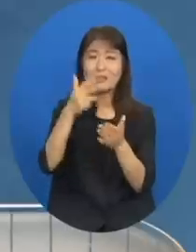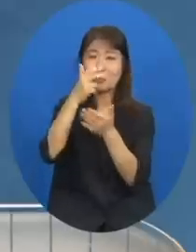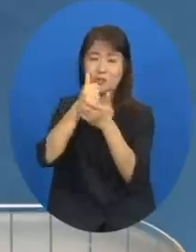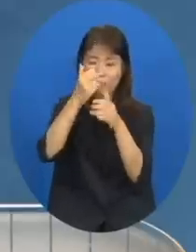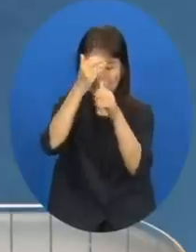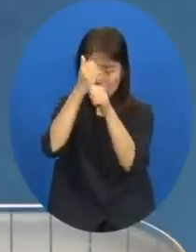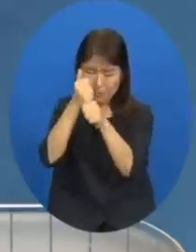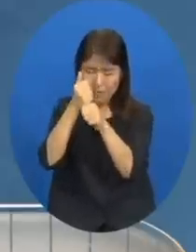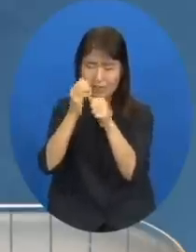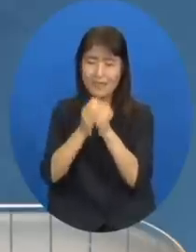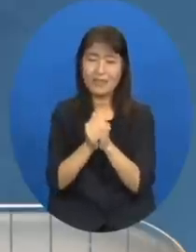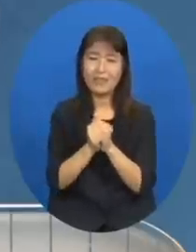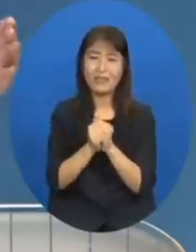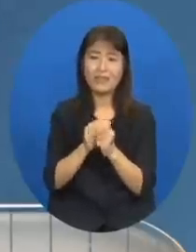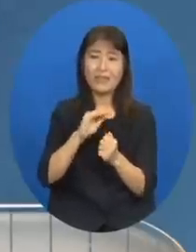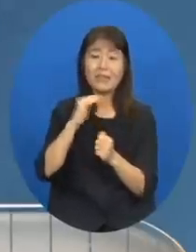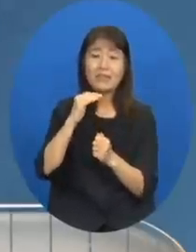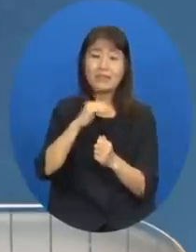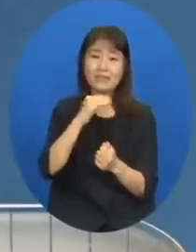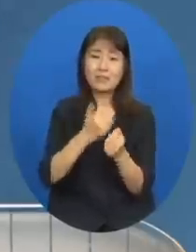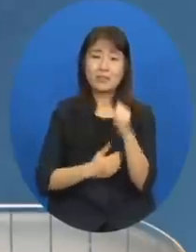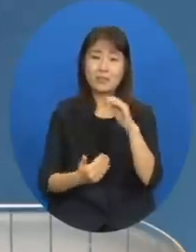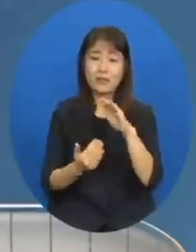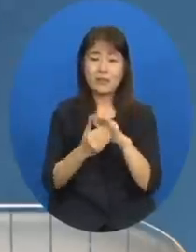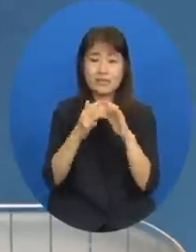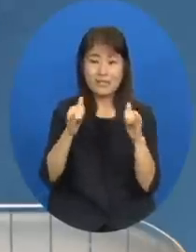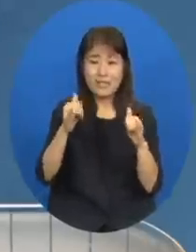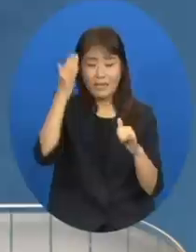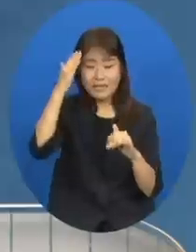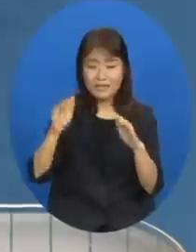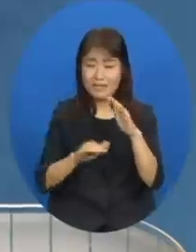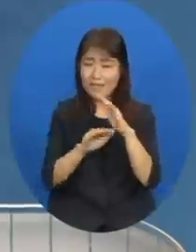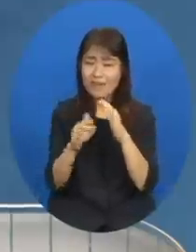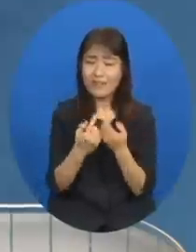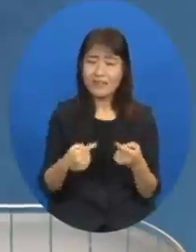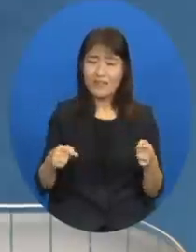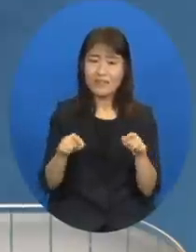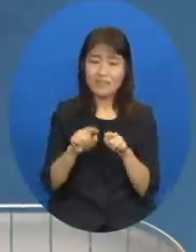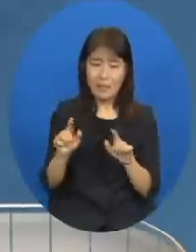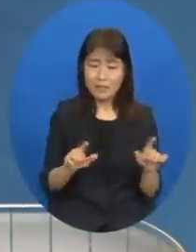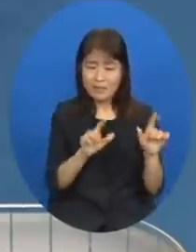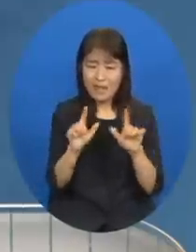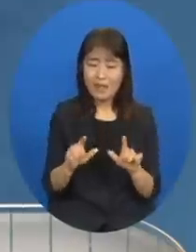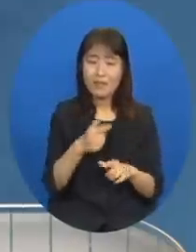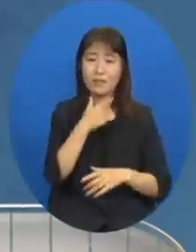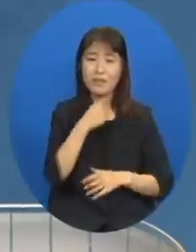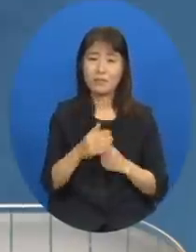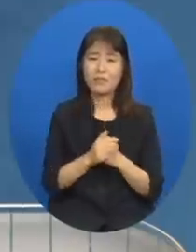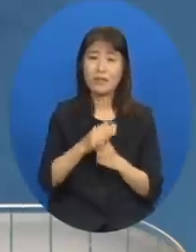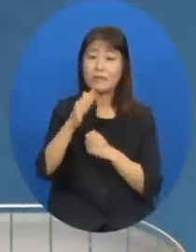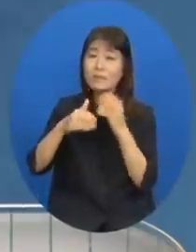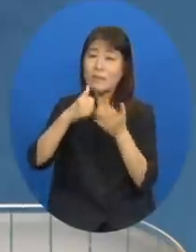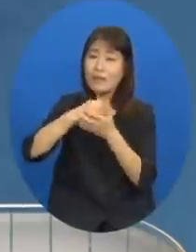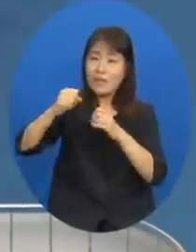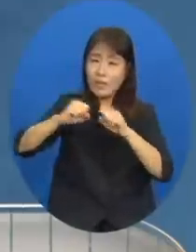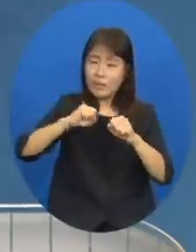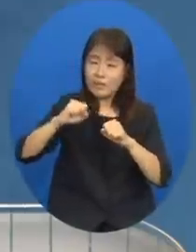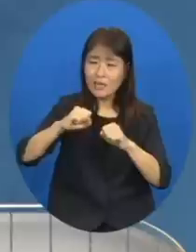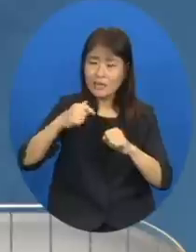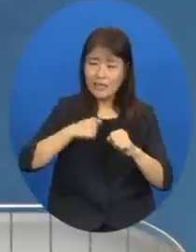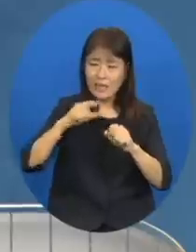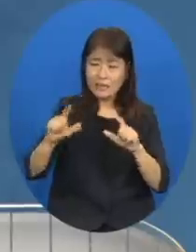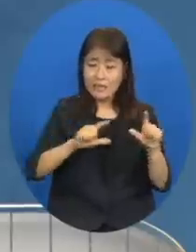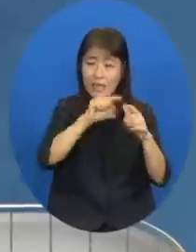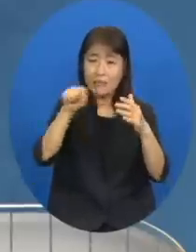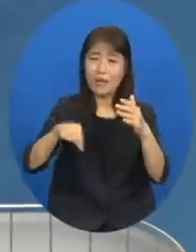붙듭니다 저는 전능자의 그늘 아래 거하기를 원합니다 하나님의 은혜의 역사가 나의 삶 속에 분명한